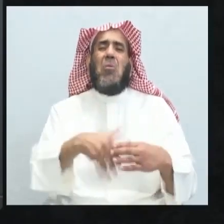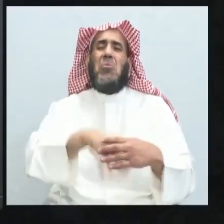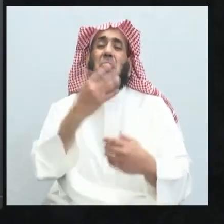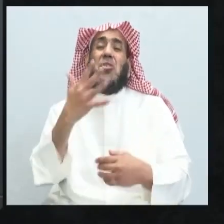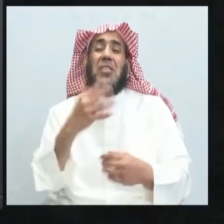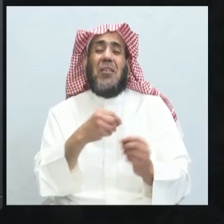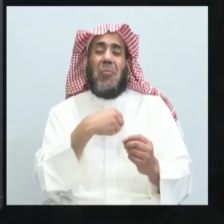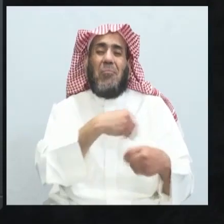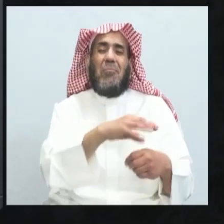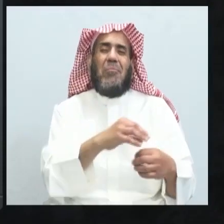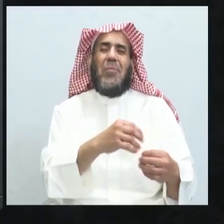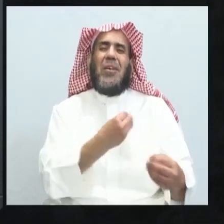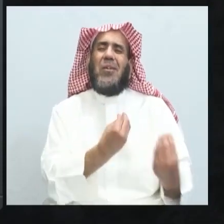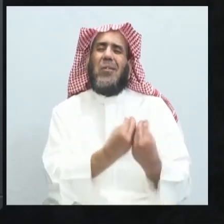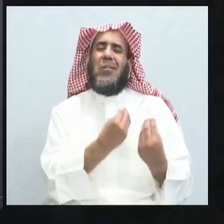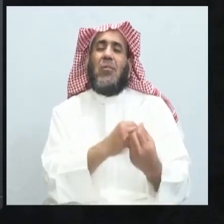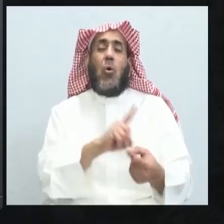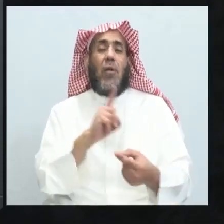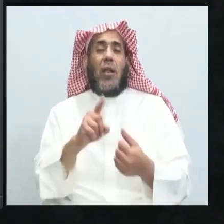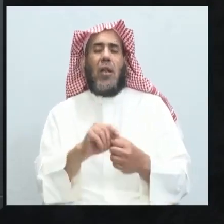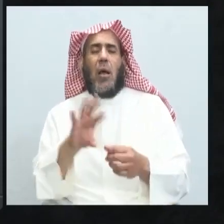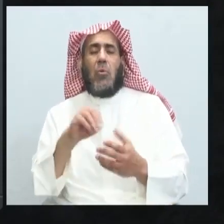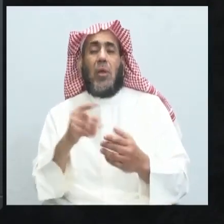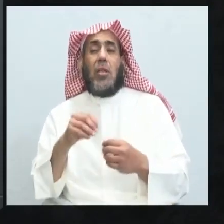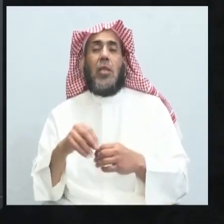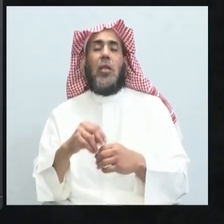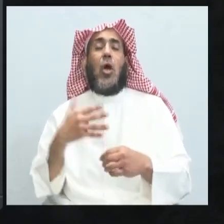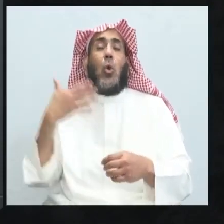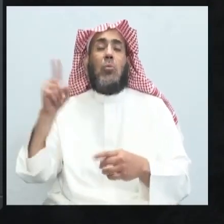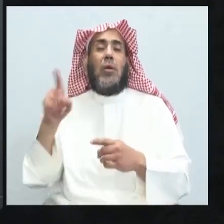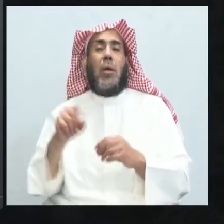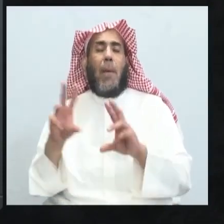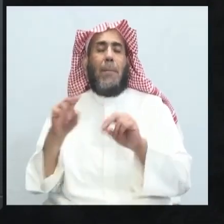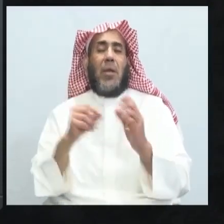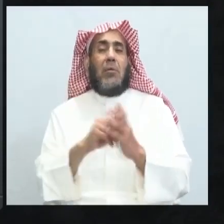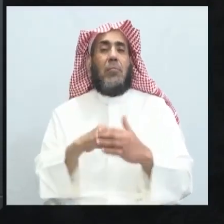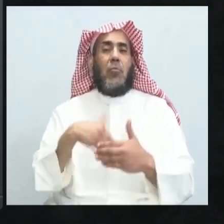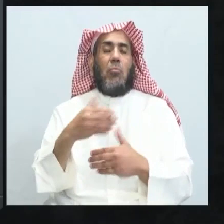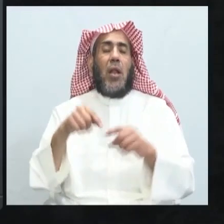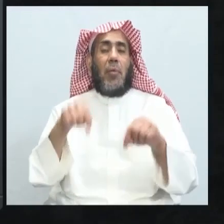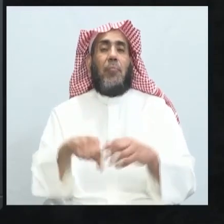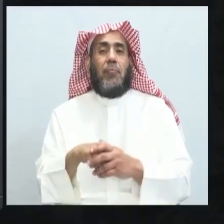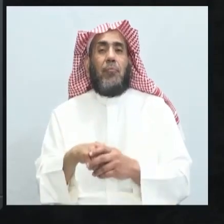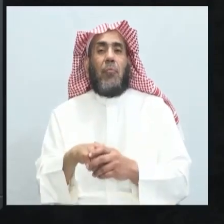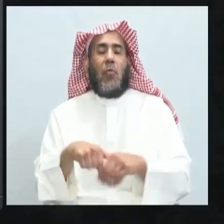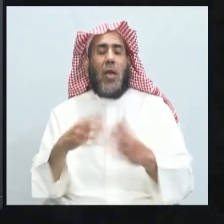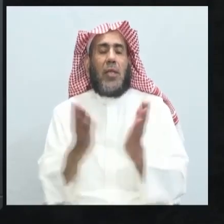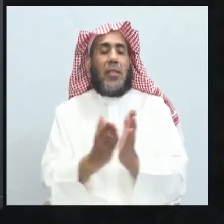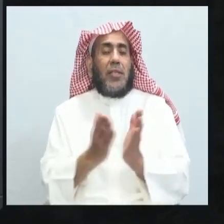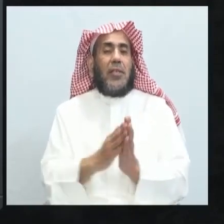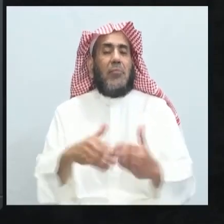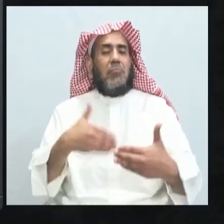بالاسلام ولت اليف قلوبهم وعرفنا ايضا نموذج من هذه الخطبه ذكرنا بعض النماذج ثم الان او في هذا الدرس